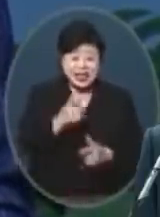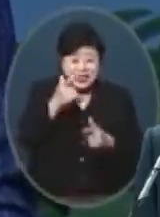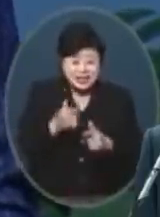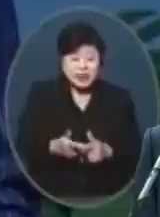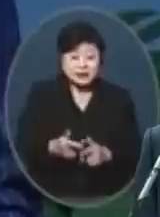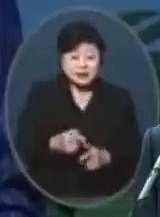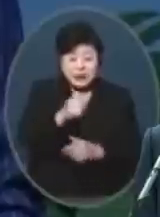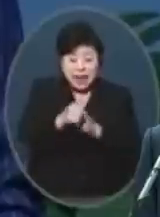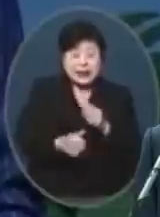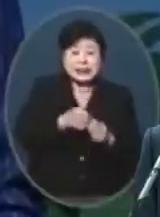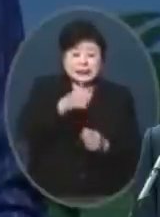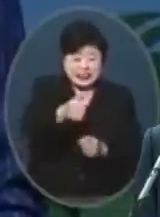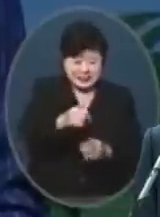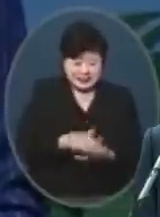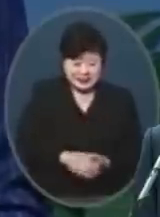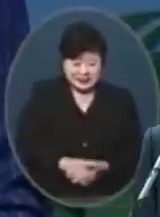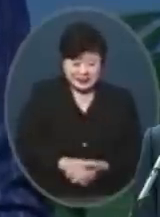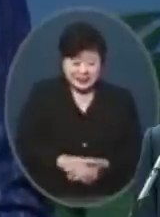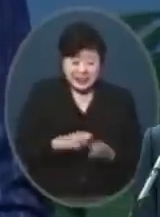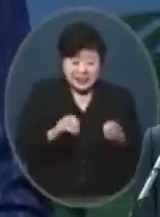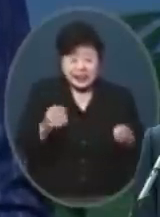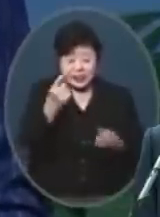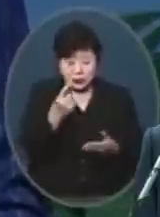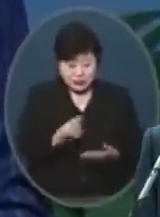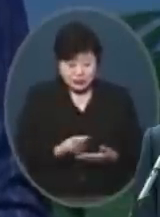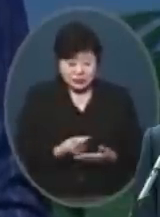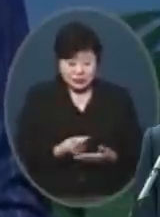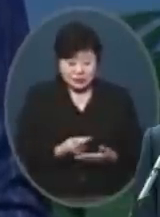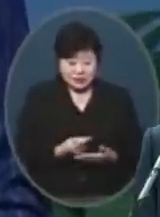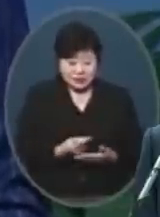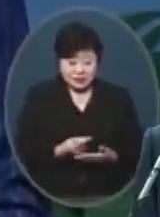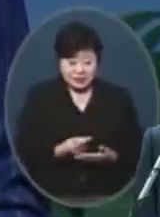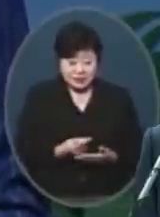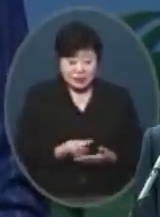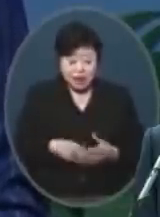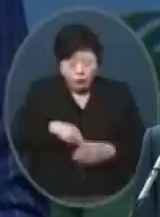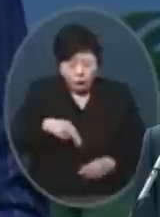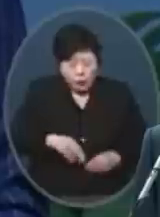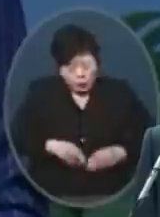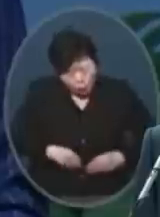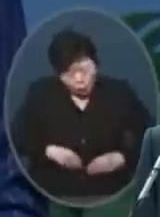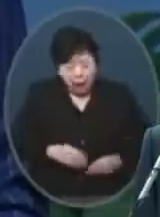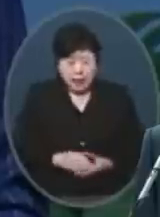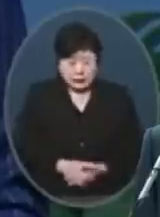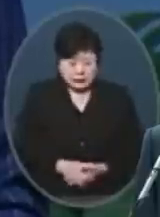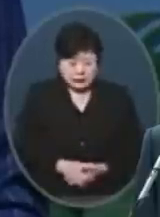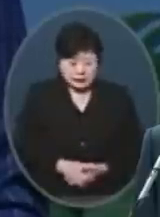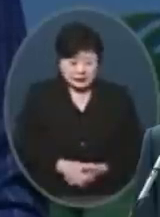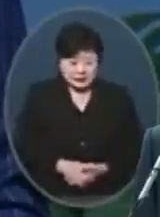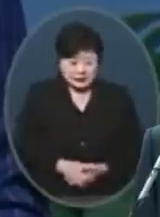예수님 하나님이 이 땅에서 헐벗고 굶주렸습니다.